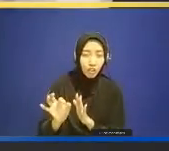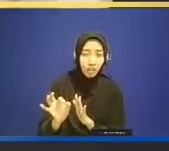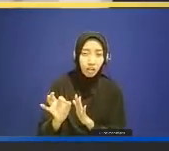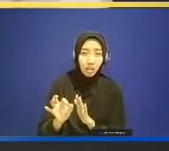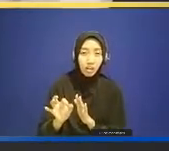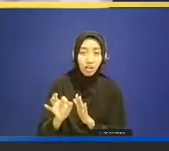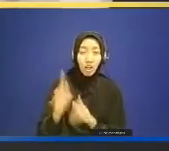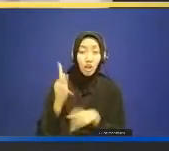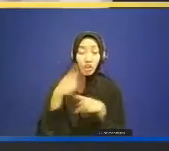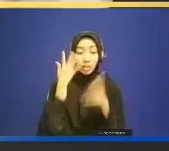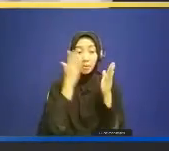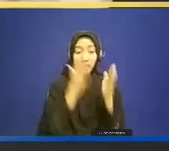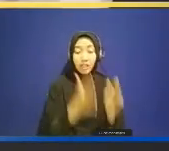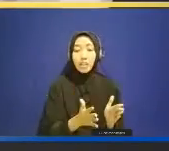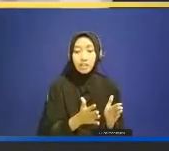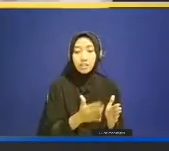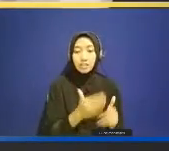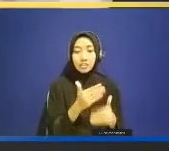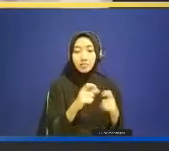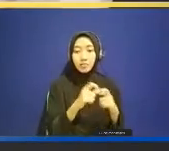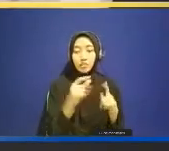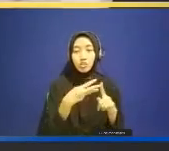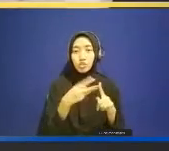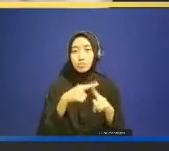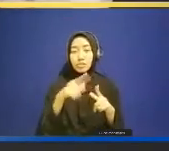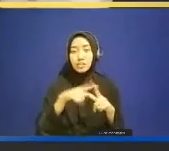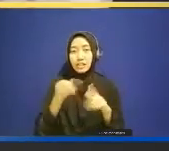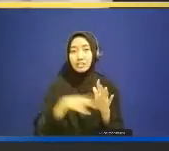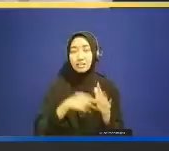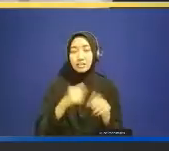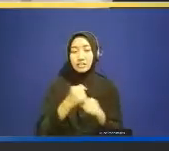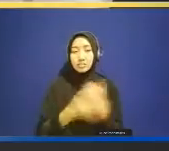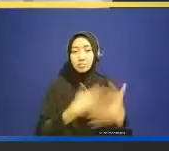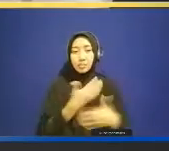memperhatikannya substance gimana Pak